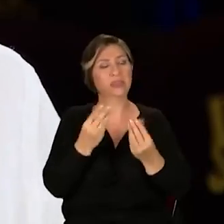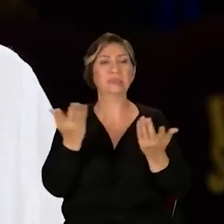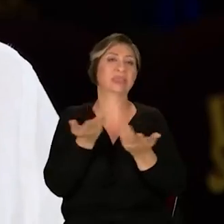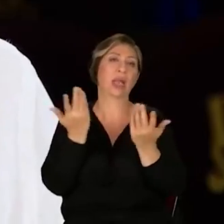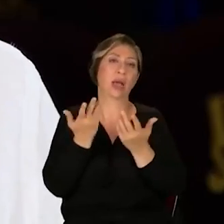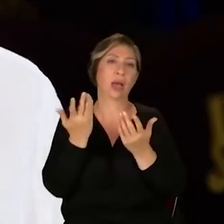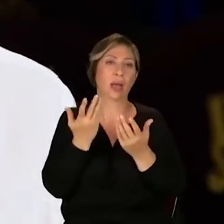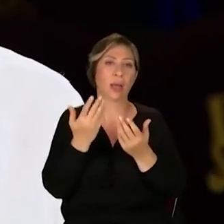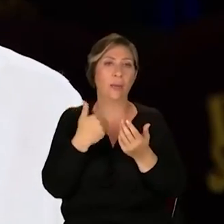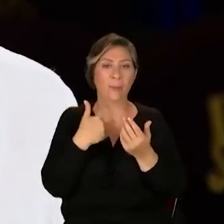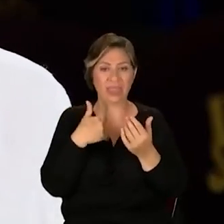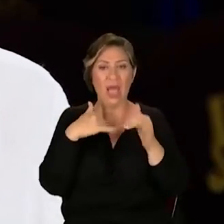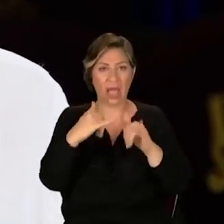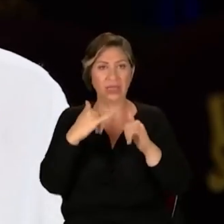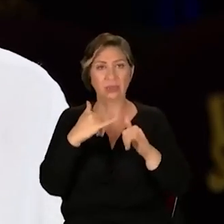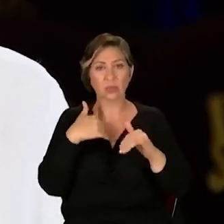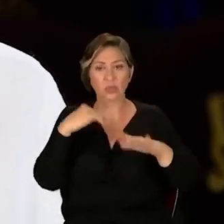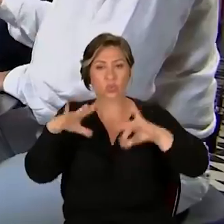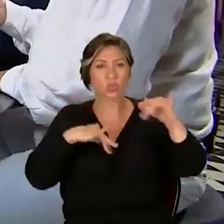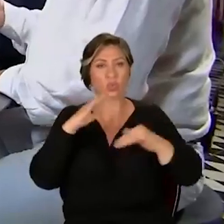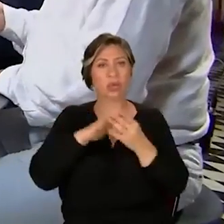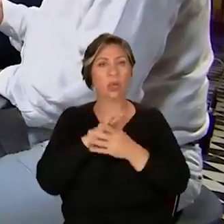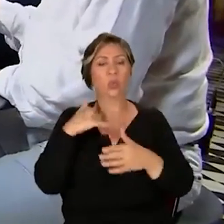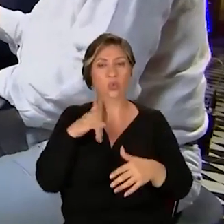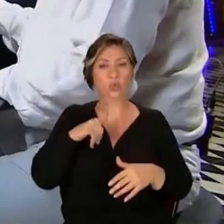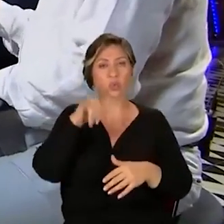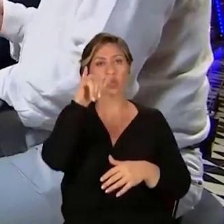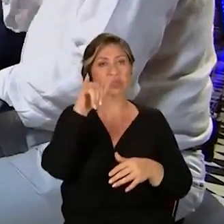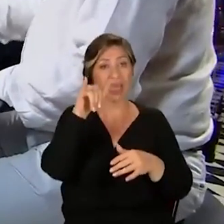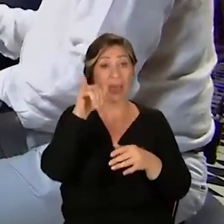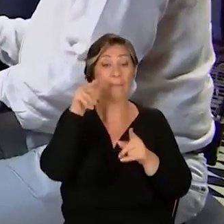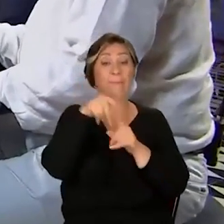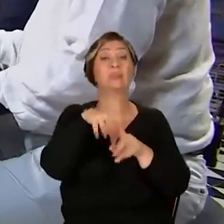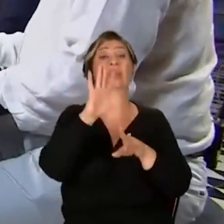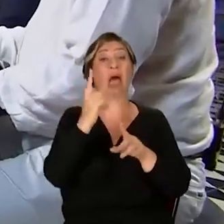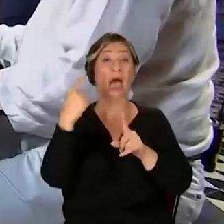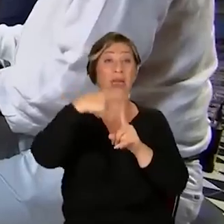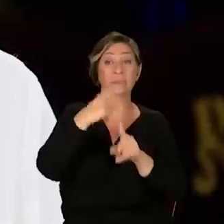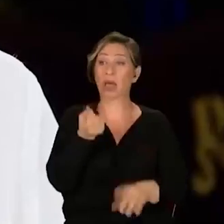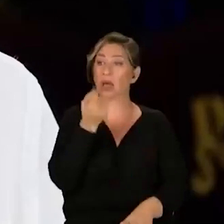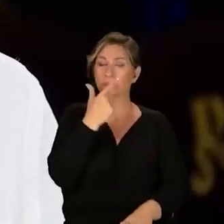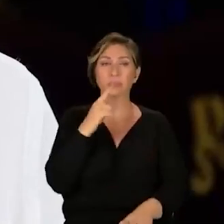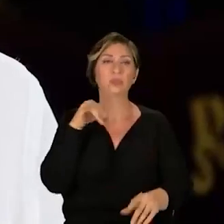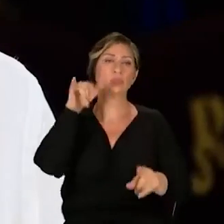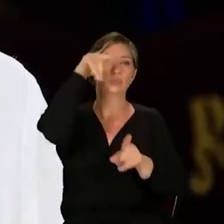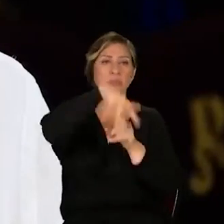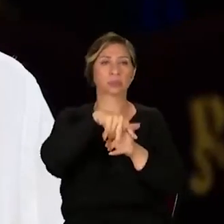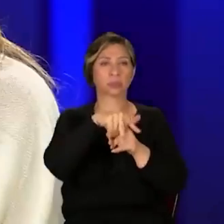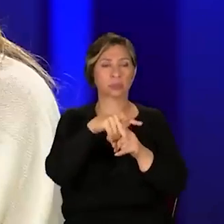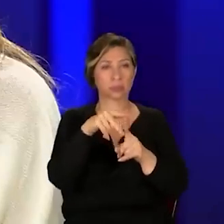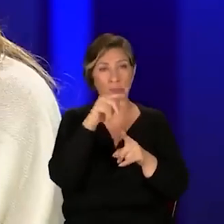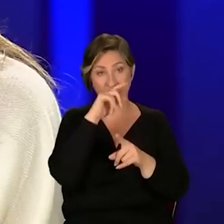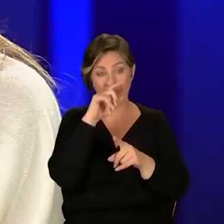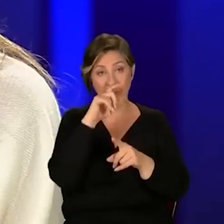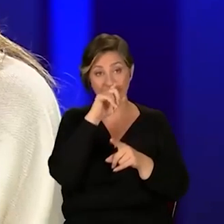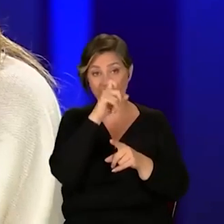mesela ben de bir huzursuz bacak hastasıyım. Uçağa binerken mutlaka artı bir doz alıyorum. Ne,